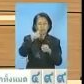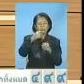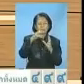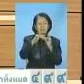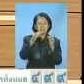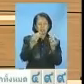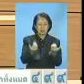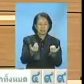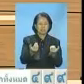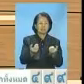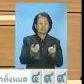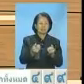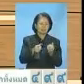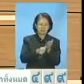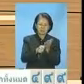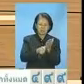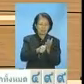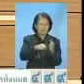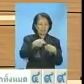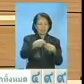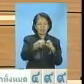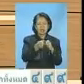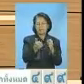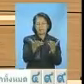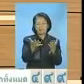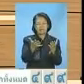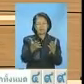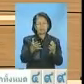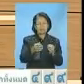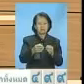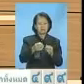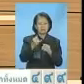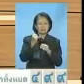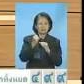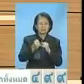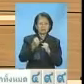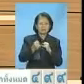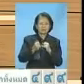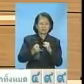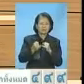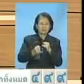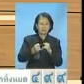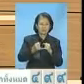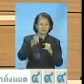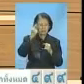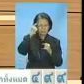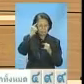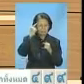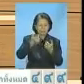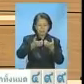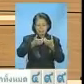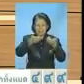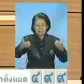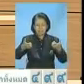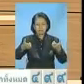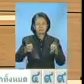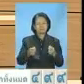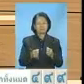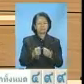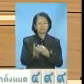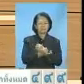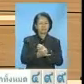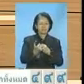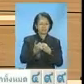ยแก้ปัญหาไม่ได้ท่านฮะต้องยอมรับหลักที่สุดคือความคิดแยกดินแดนนะความคิดไม่ยอมรับแต่สิ่งที่ผมเสน